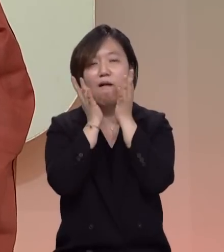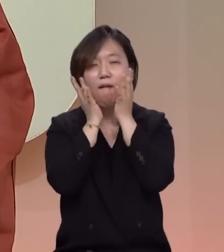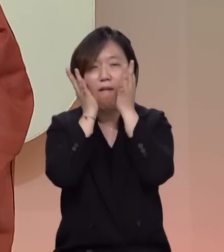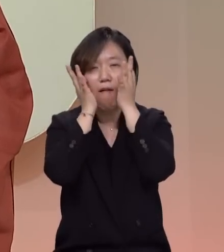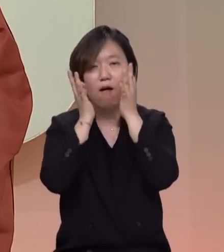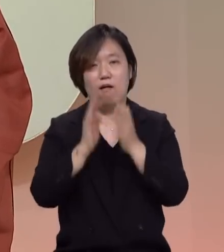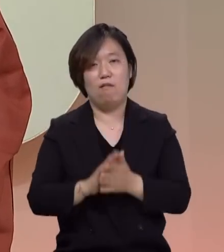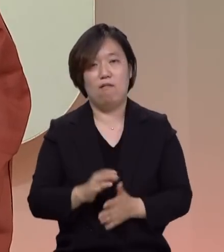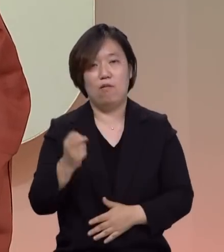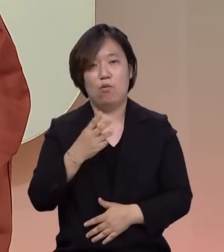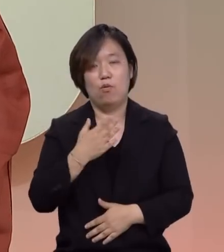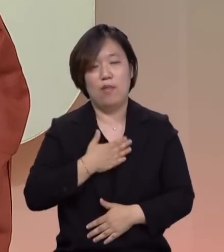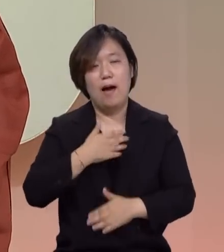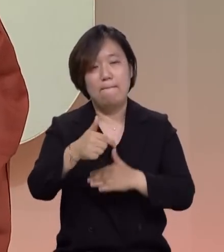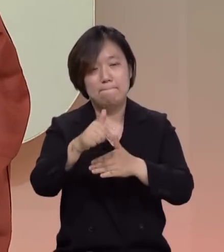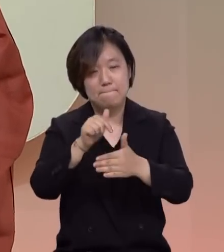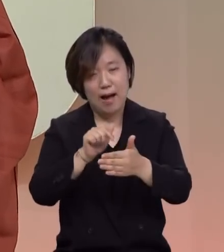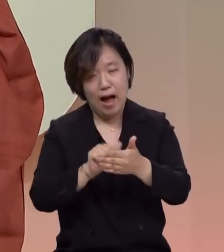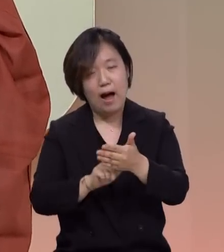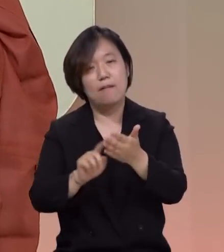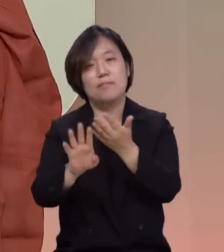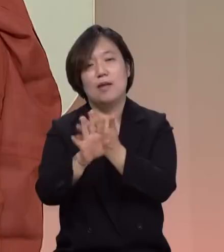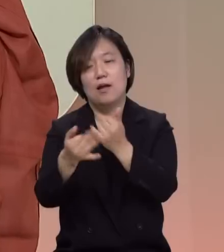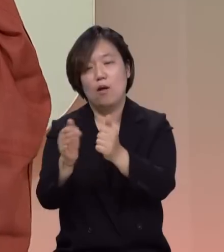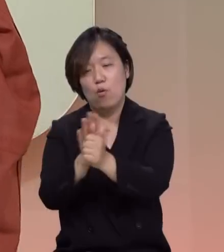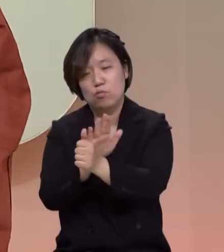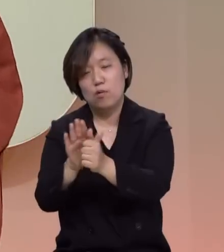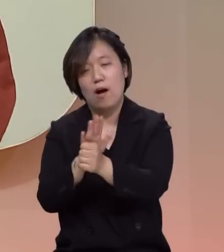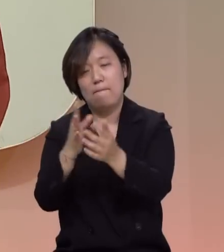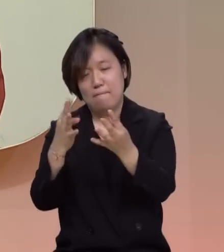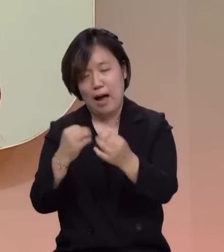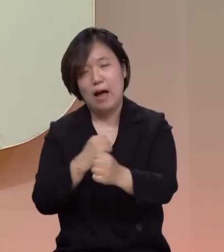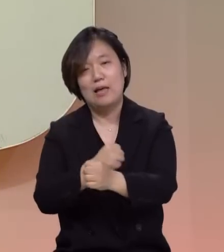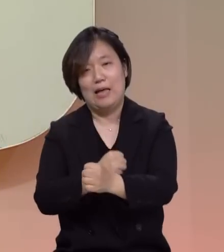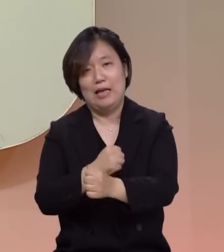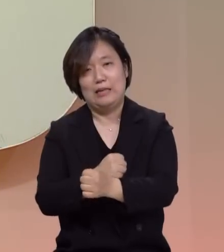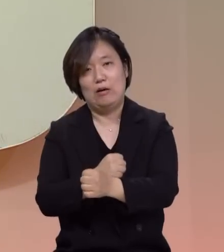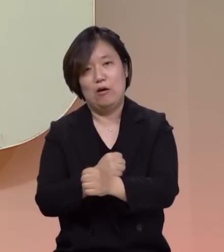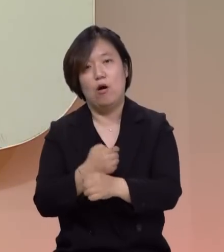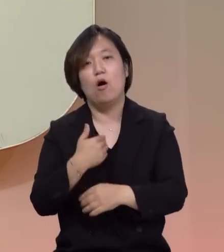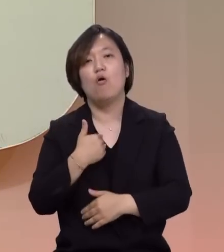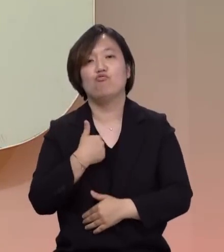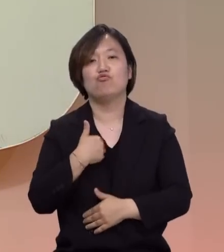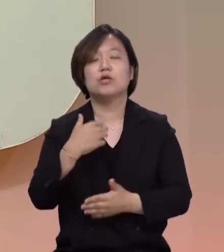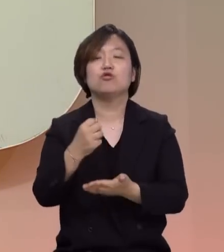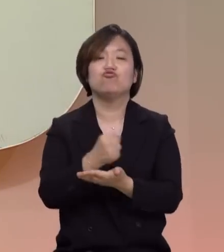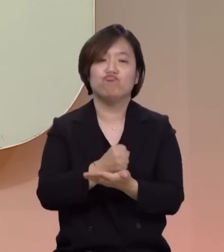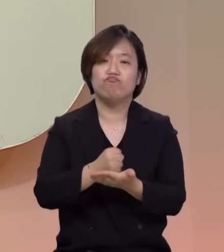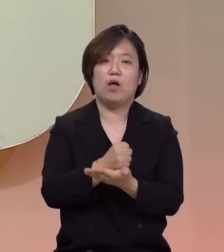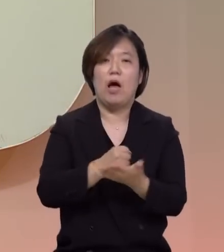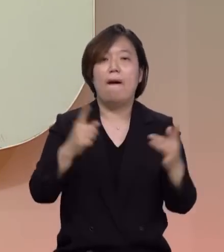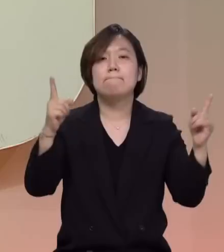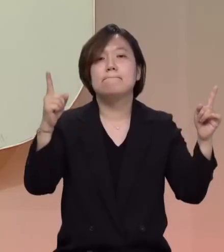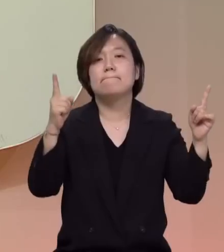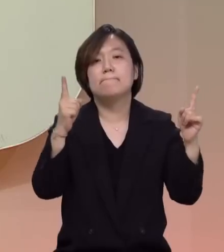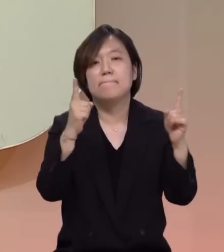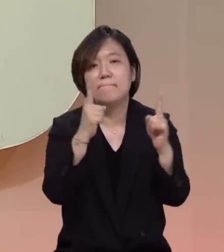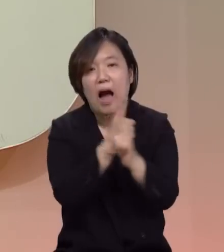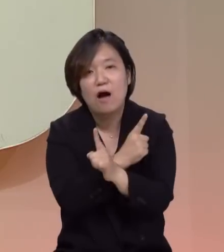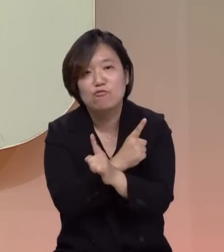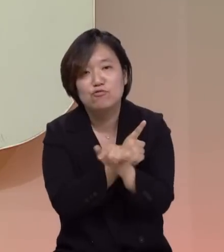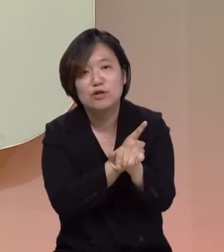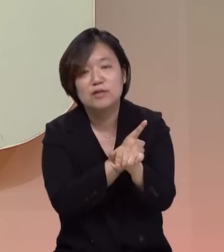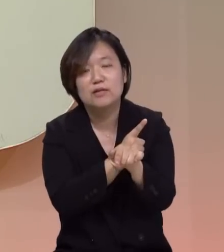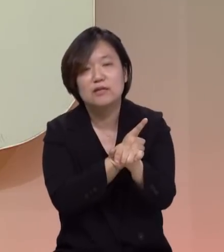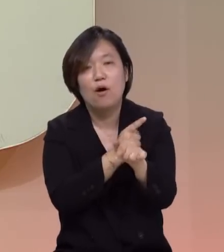늘이 마음을 잘 쓰는 거 이것이 바로 우리의 운명 우리의 팔자를 바꿀 수 있는 가장